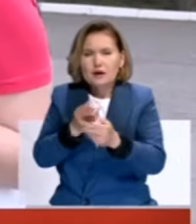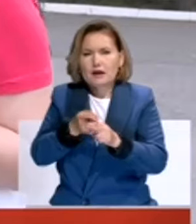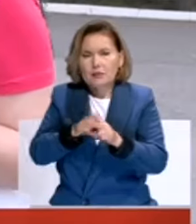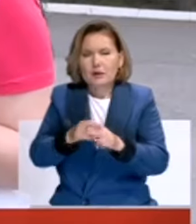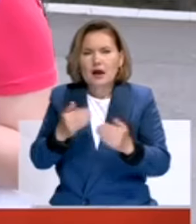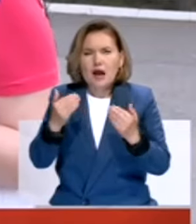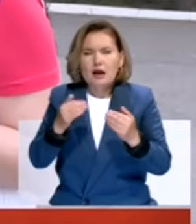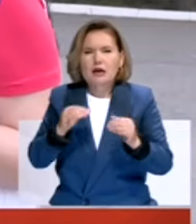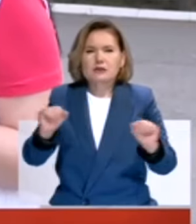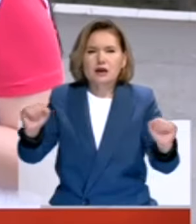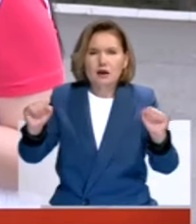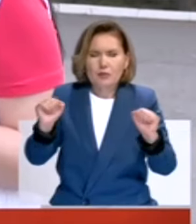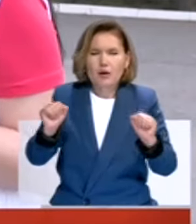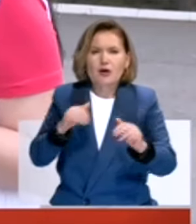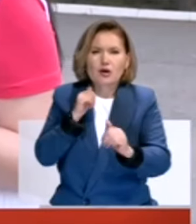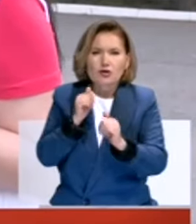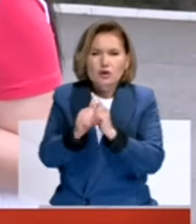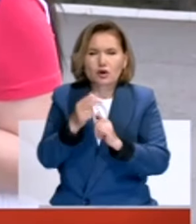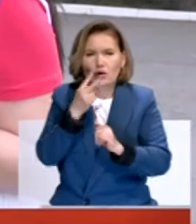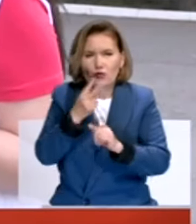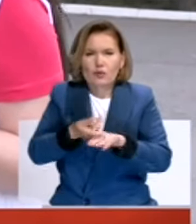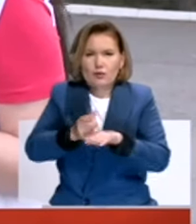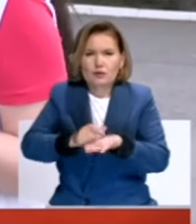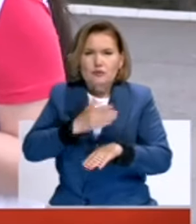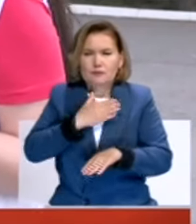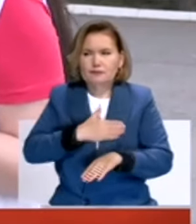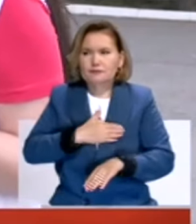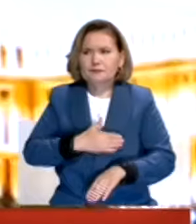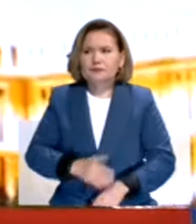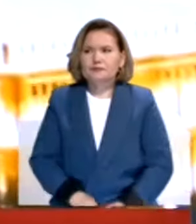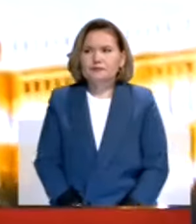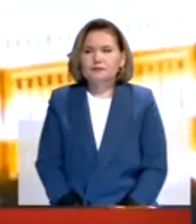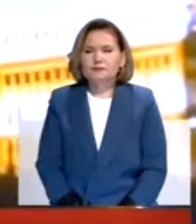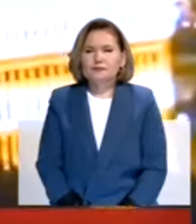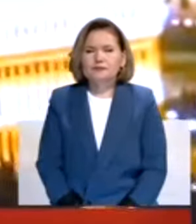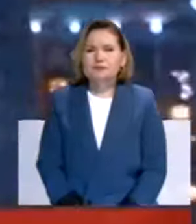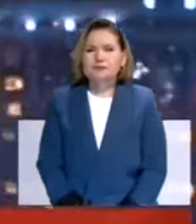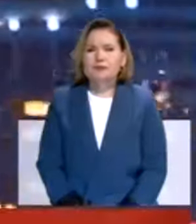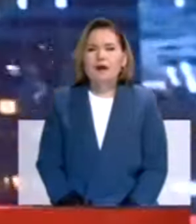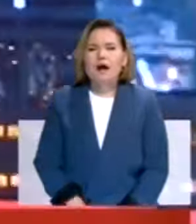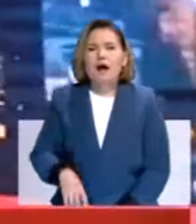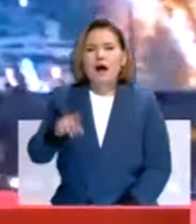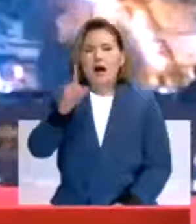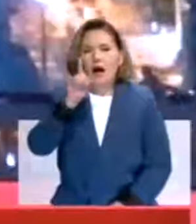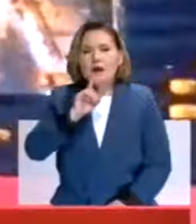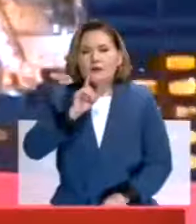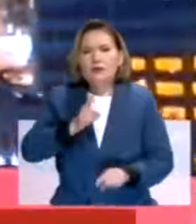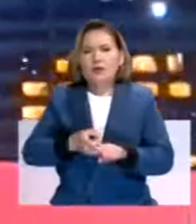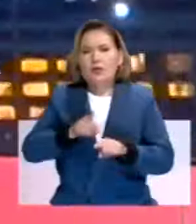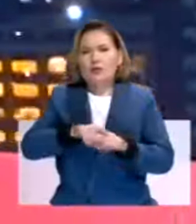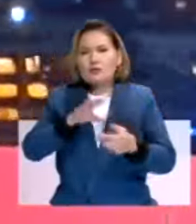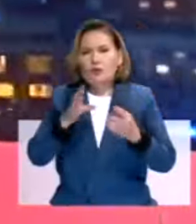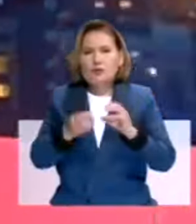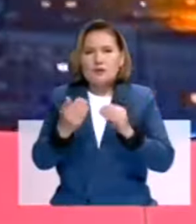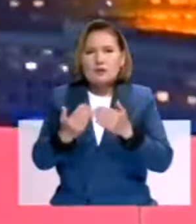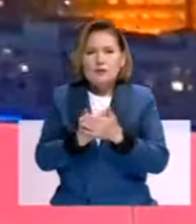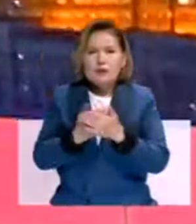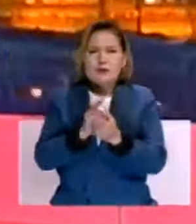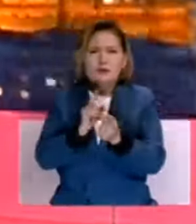Олардың қазіргі көрсетіп жатқан жетістіктерін жоғары бағалаймын. Бүгінге осы, аман сау болайық.